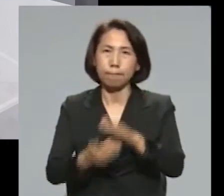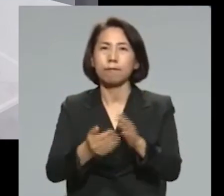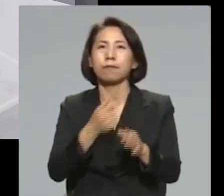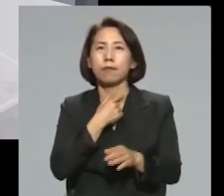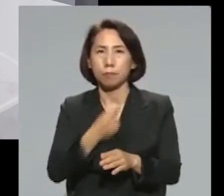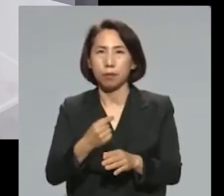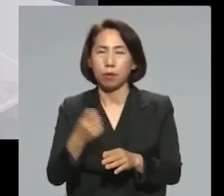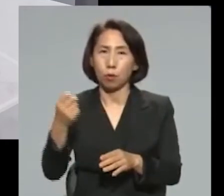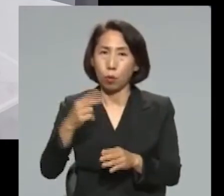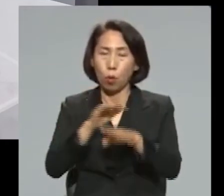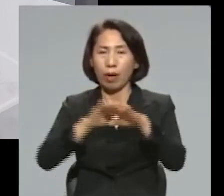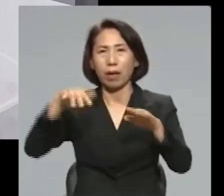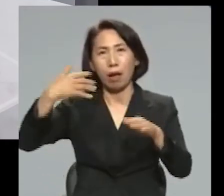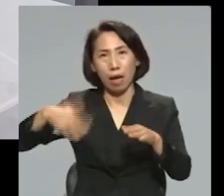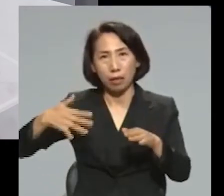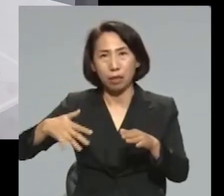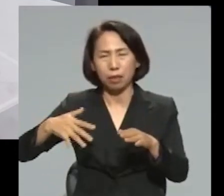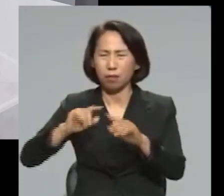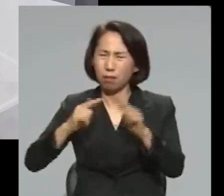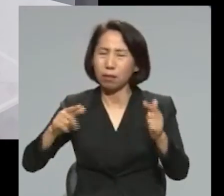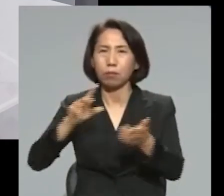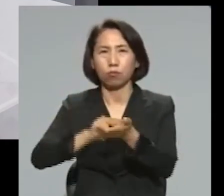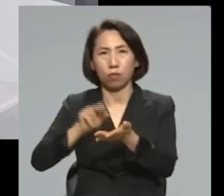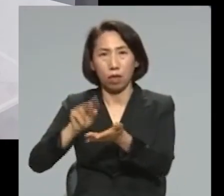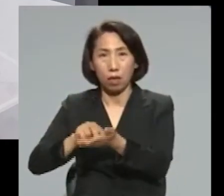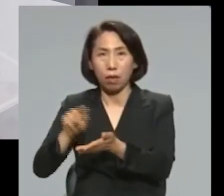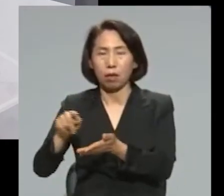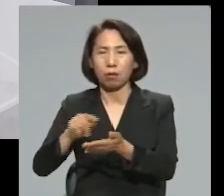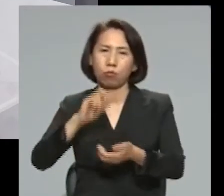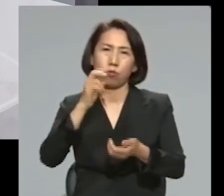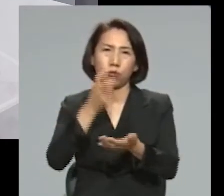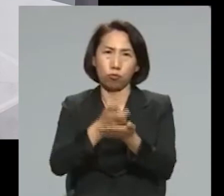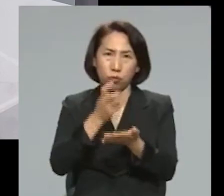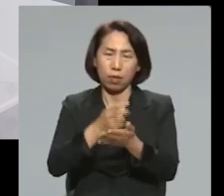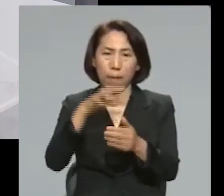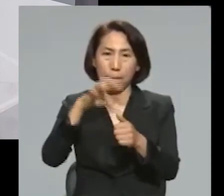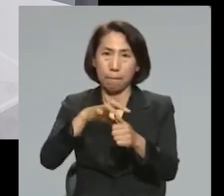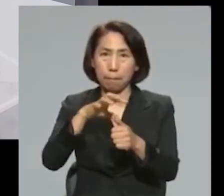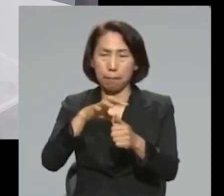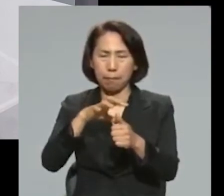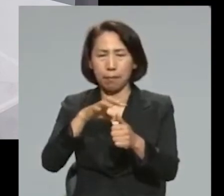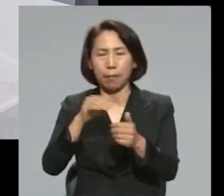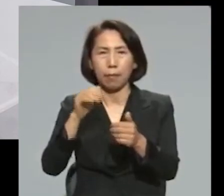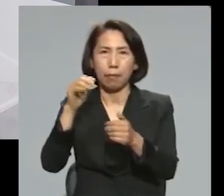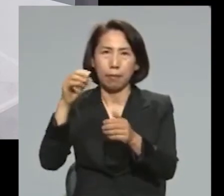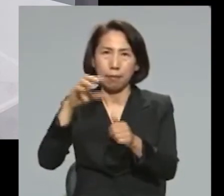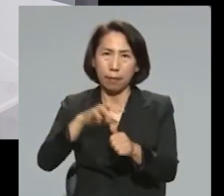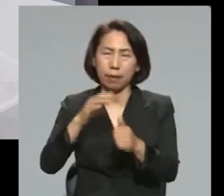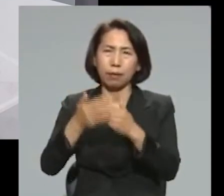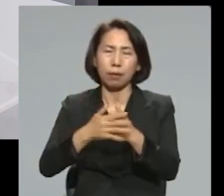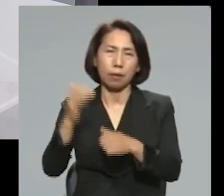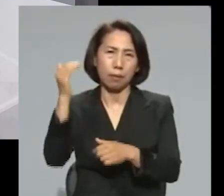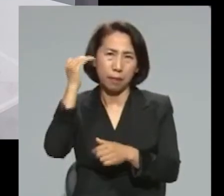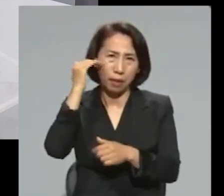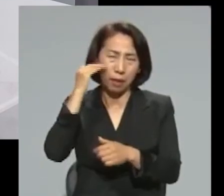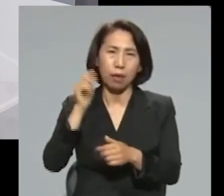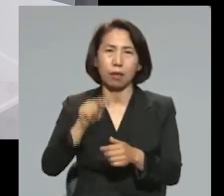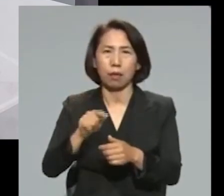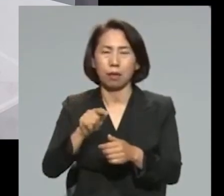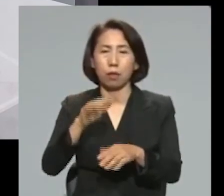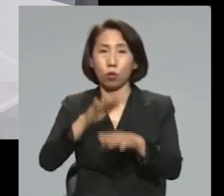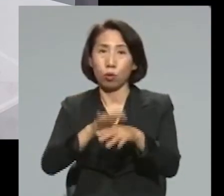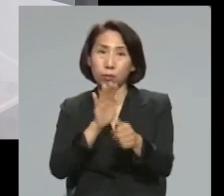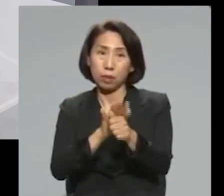아직까지 해결되지 않은 지역 현안 문제, 각종 규제로 인한 지역 발전 저해 문제, 농업 지원 정책의